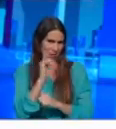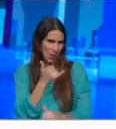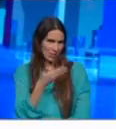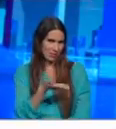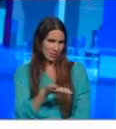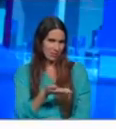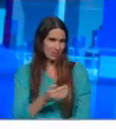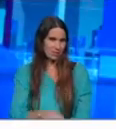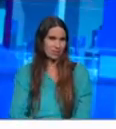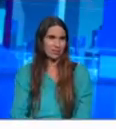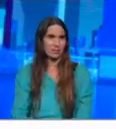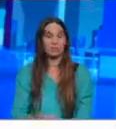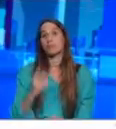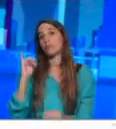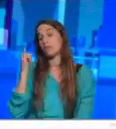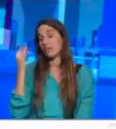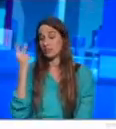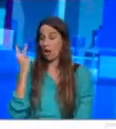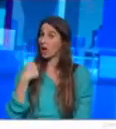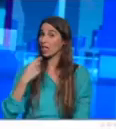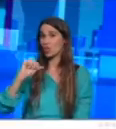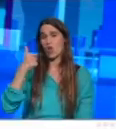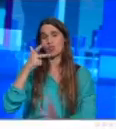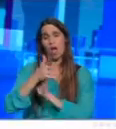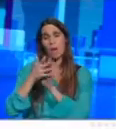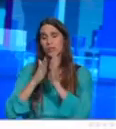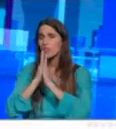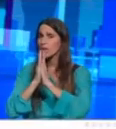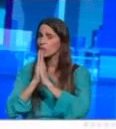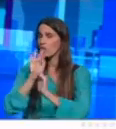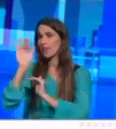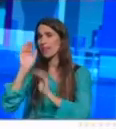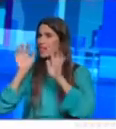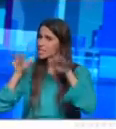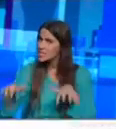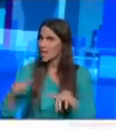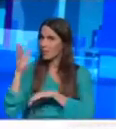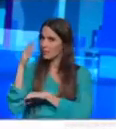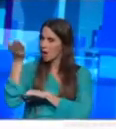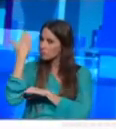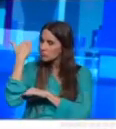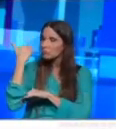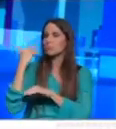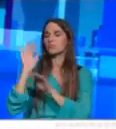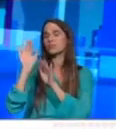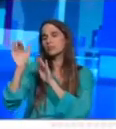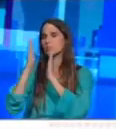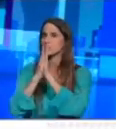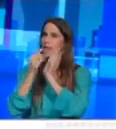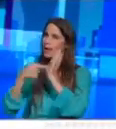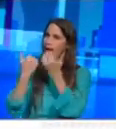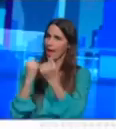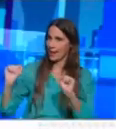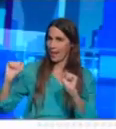לא? בהחלט, אני הראשונה שביקשתי ופניתי לנשיא המדינה בזמנו שיעניק לו חנינה